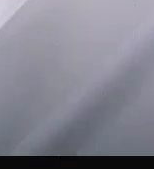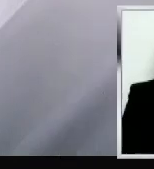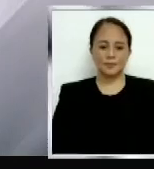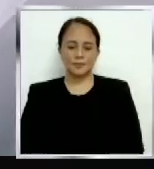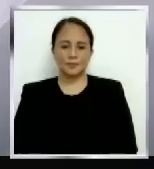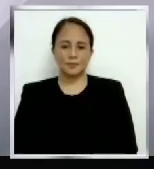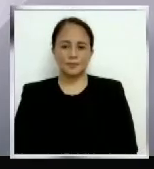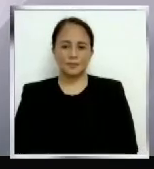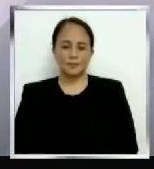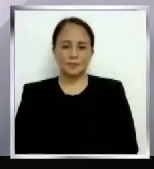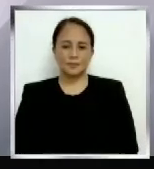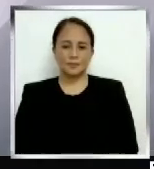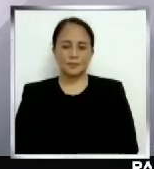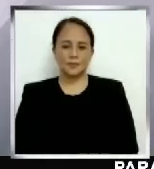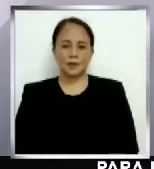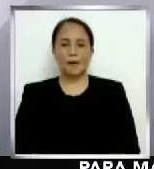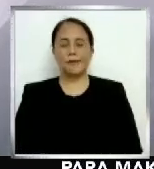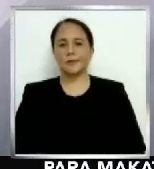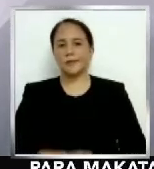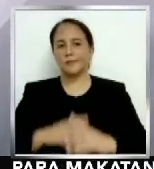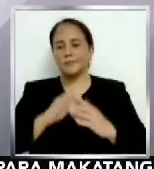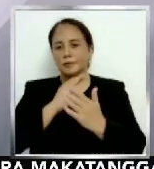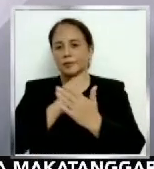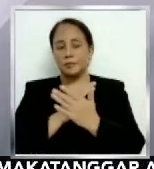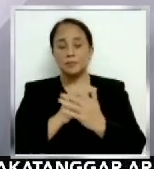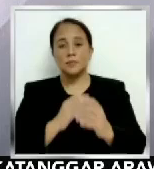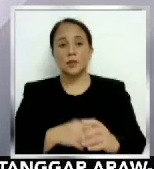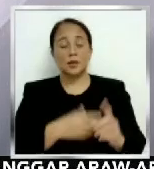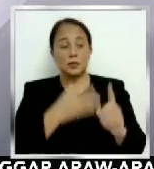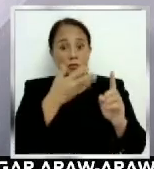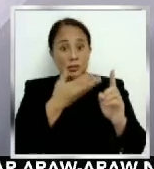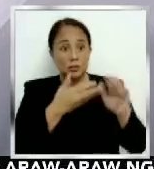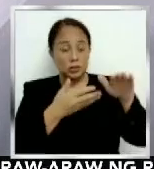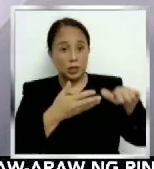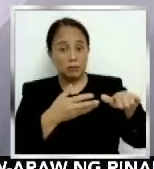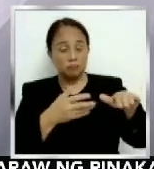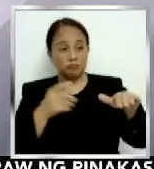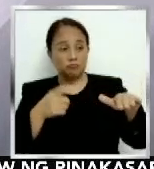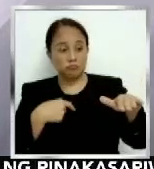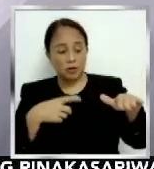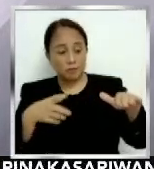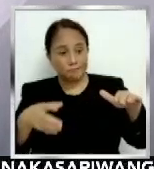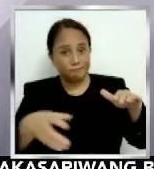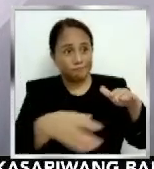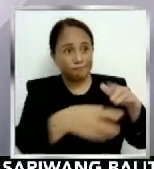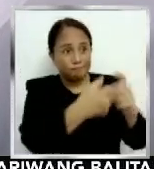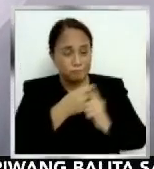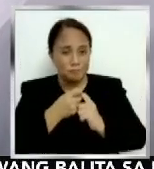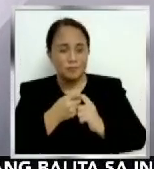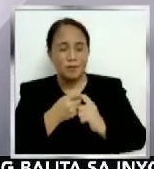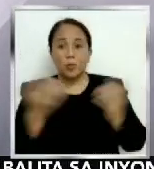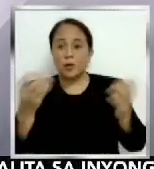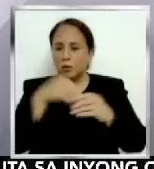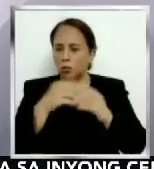Napigilan ang tangka-umanong pagdukot sa isang bata sa loob mismo ng kanilang bahay sa Quezon City. Ang babae, umamin